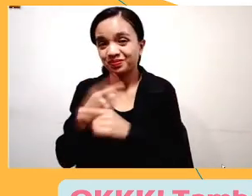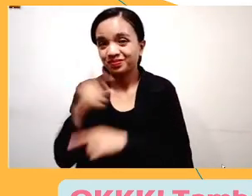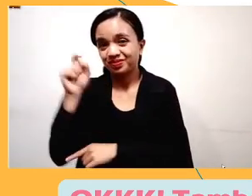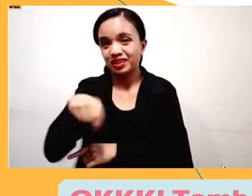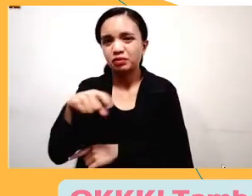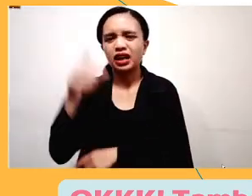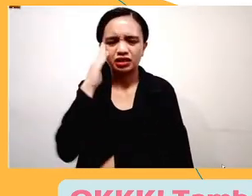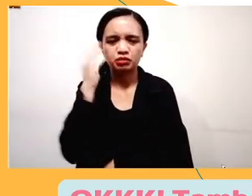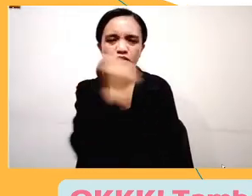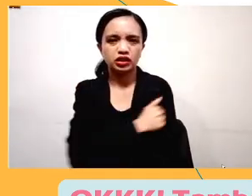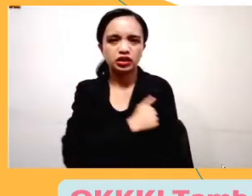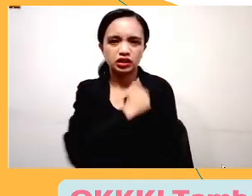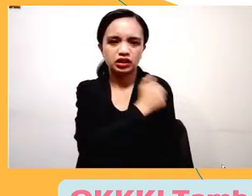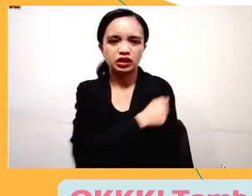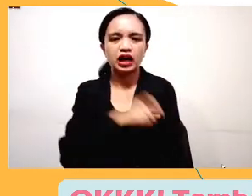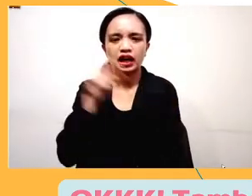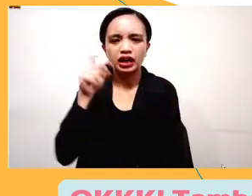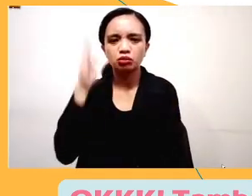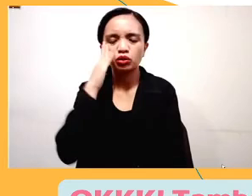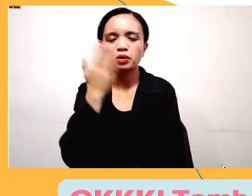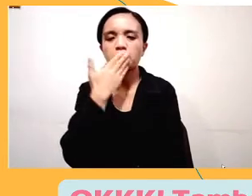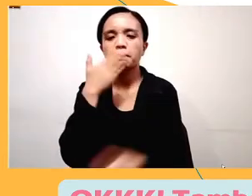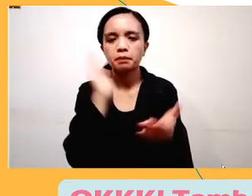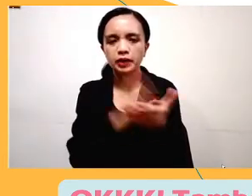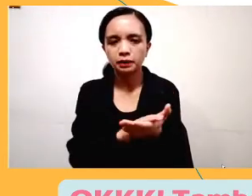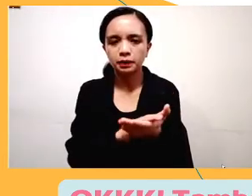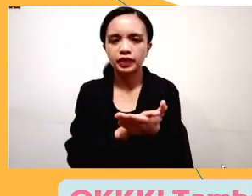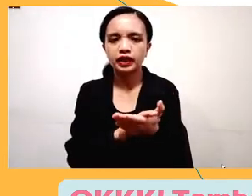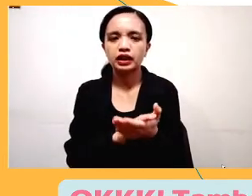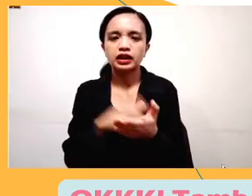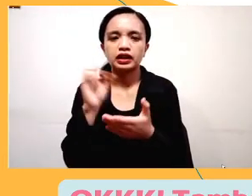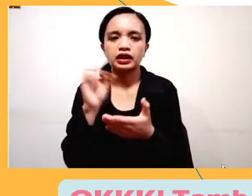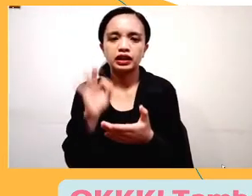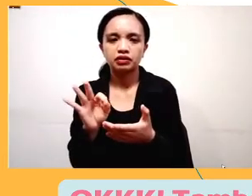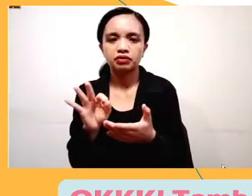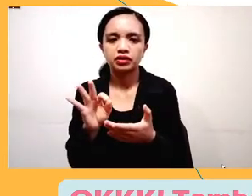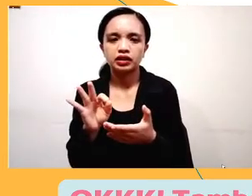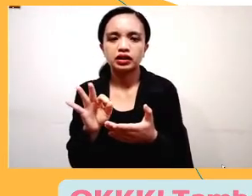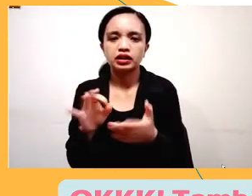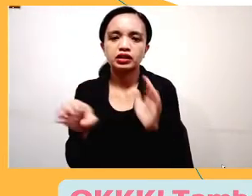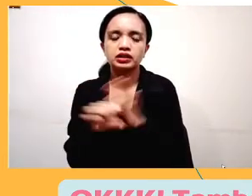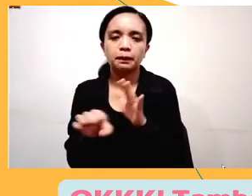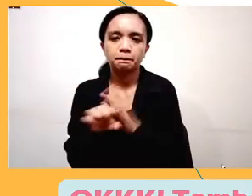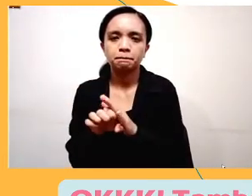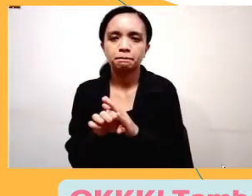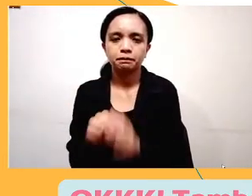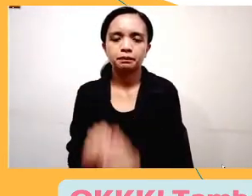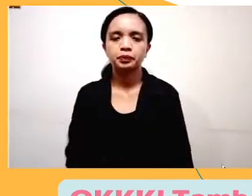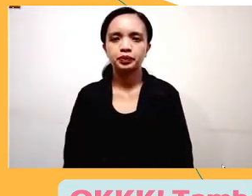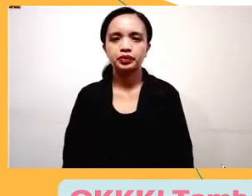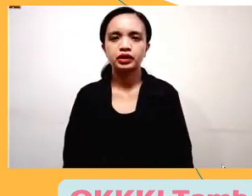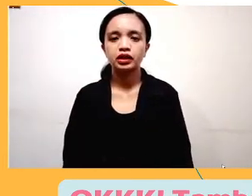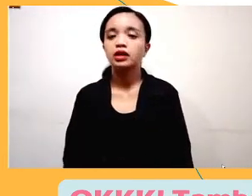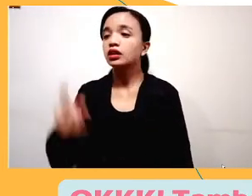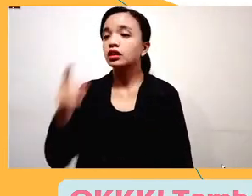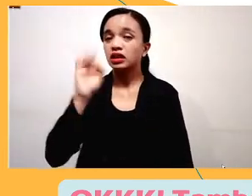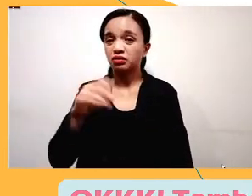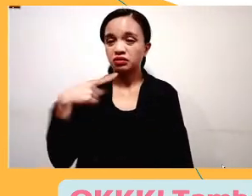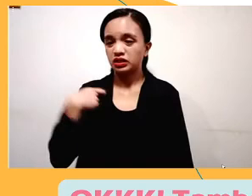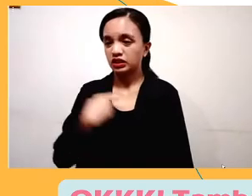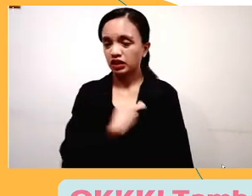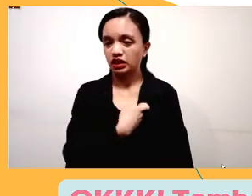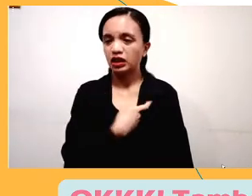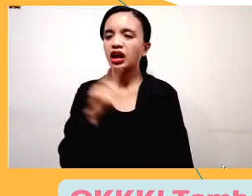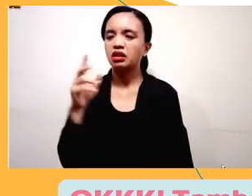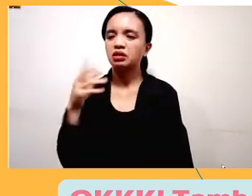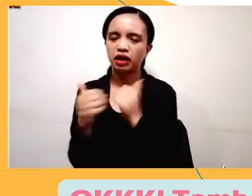mo. Alam mo yung hindi maganda. Diba? Kaya pag may nagsabi sa'yo, pag ikaw nasaktan, ah, may ibig sabihin yun. Kasi hindi ka naman masasaktan